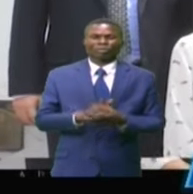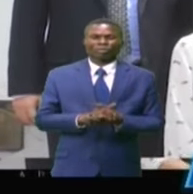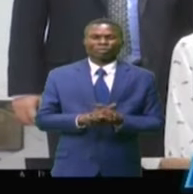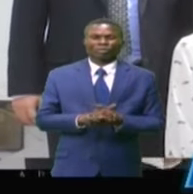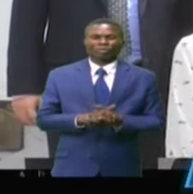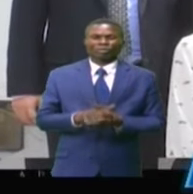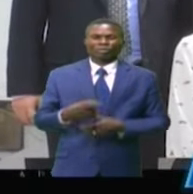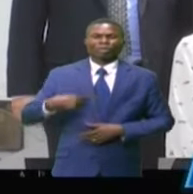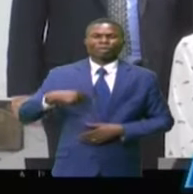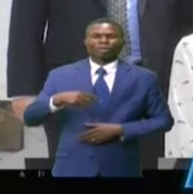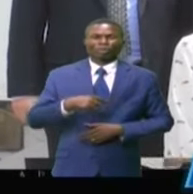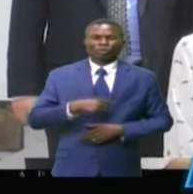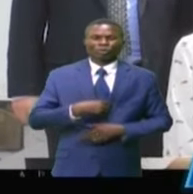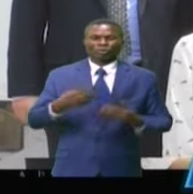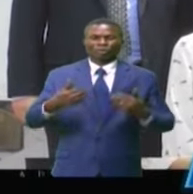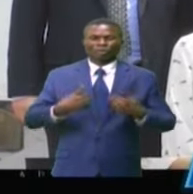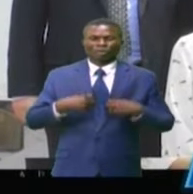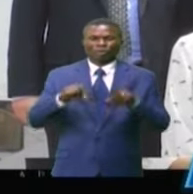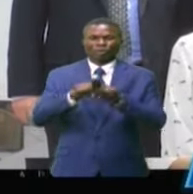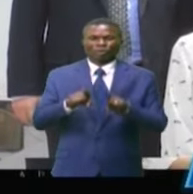on a aussi maintenant